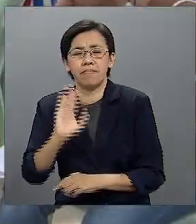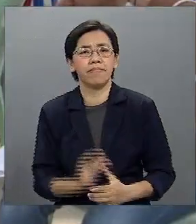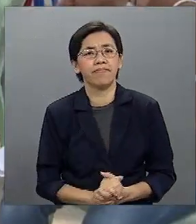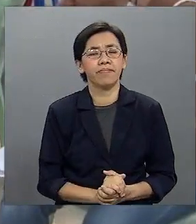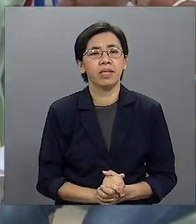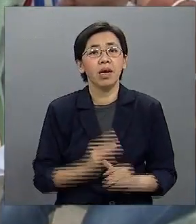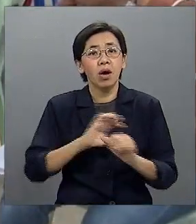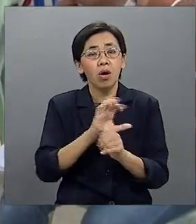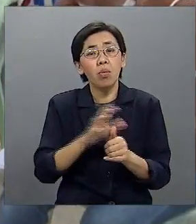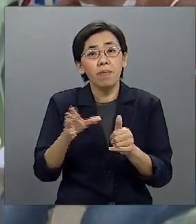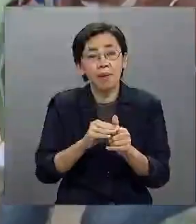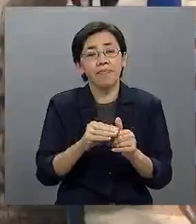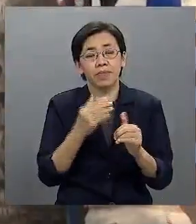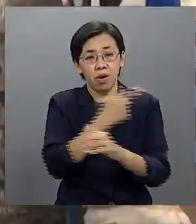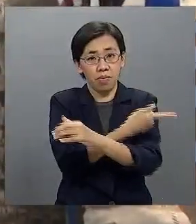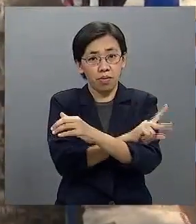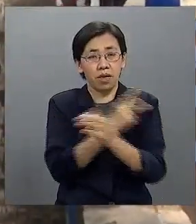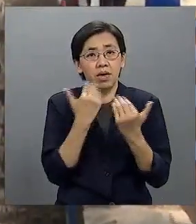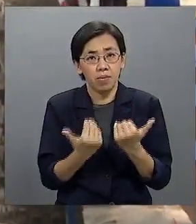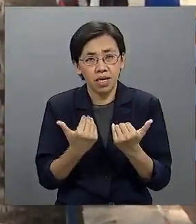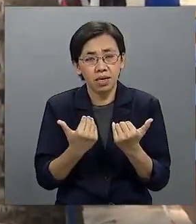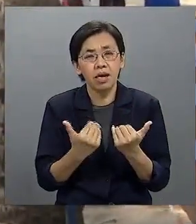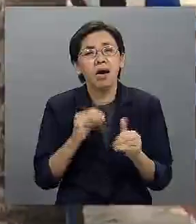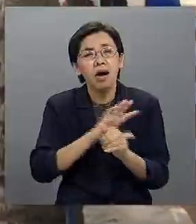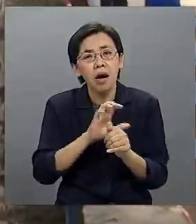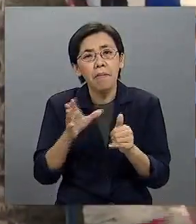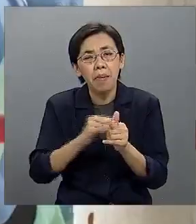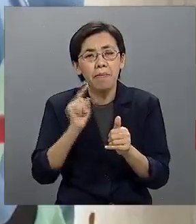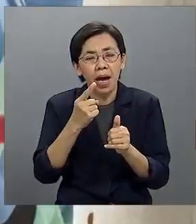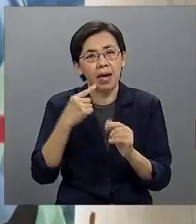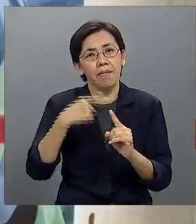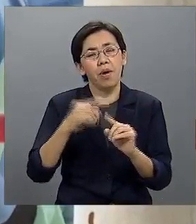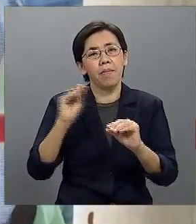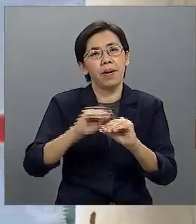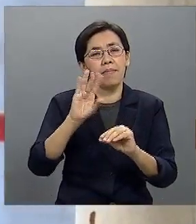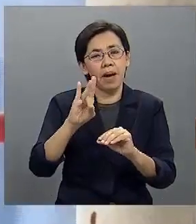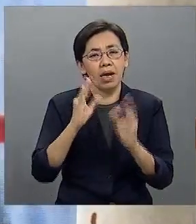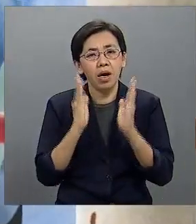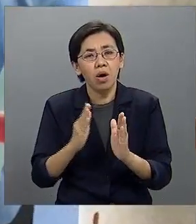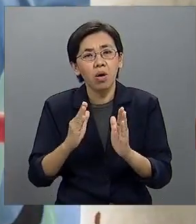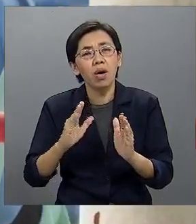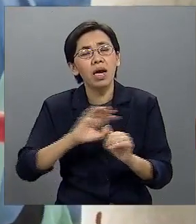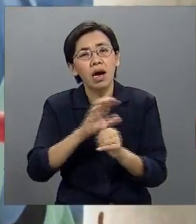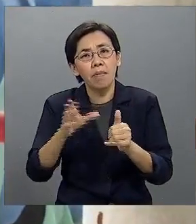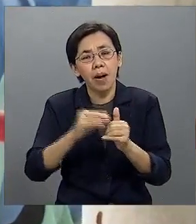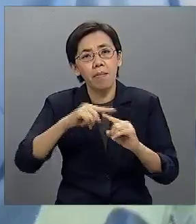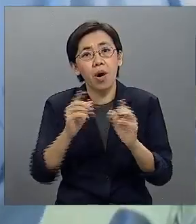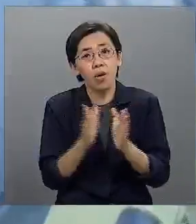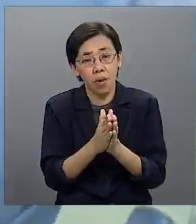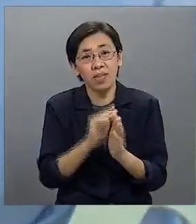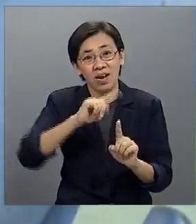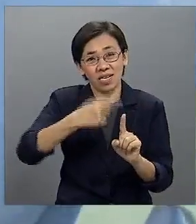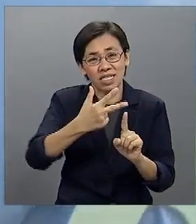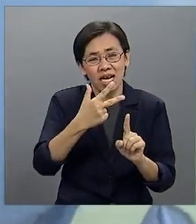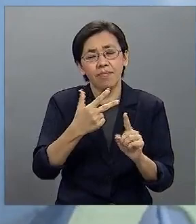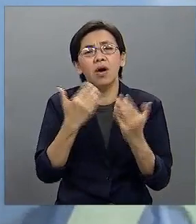สุดจังหวัดภูเก็ตวันนี้พบผู้ป่วยรายใหม่8คนค่ะทำให้มีผู้ติดเชื้อสะสมในจังหวัดภูเก็ตเฉพาะเดือนมีนาคมนี้รวม58คนค่